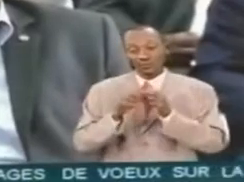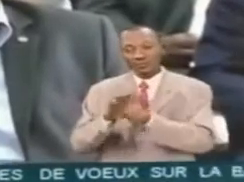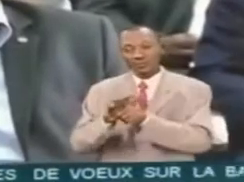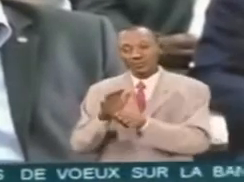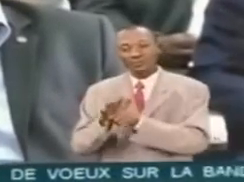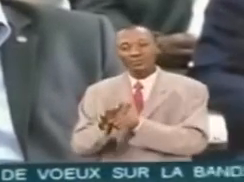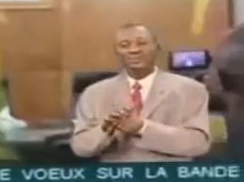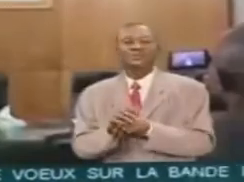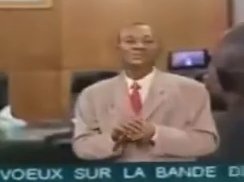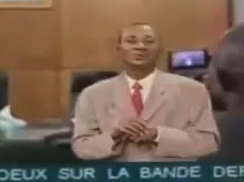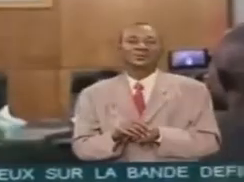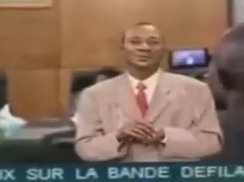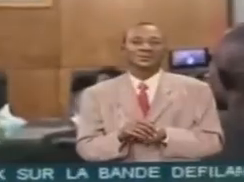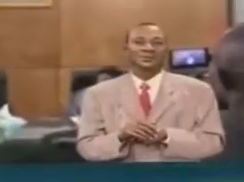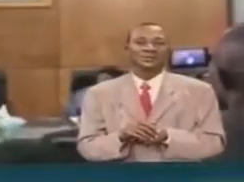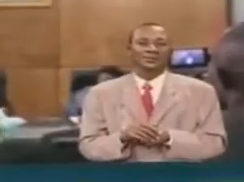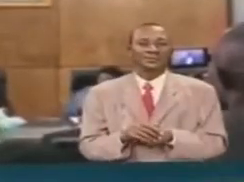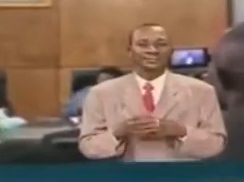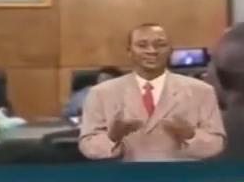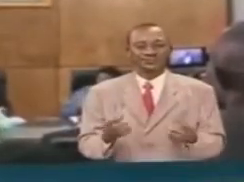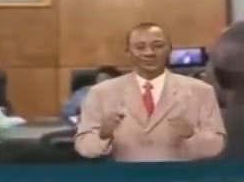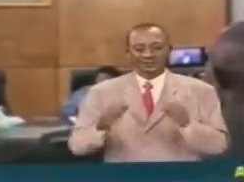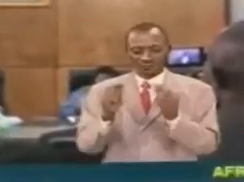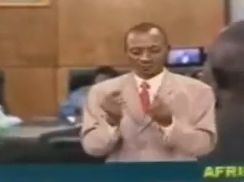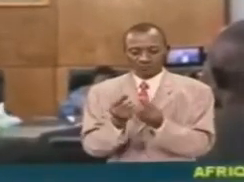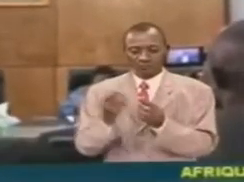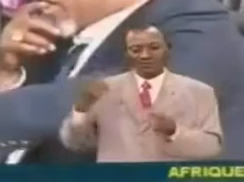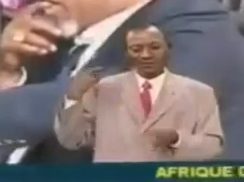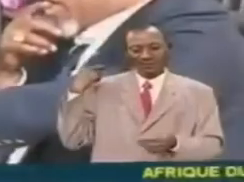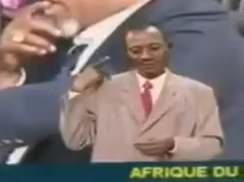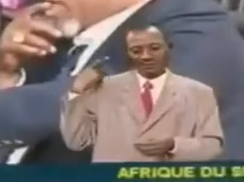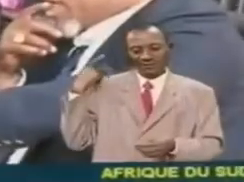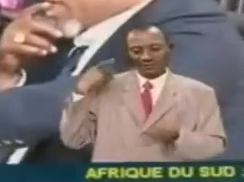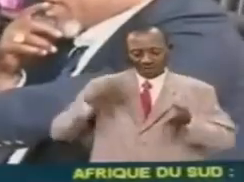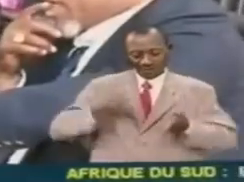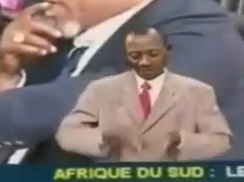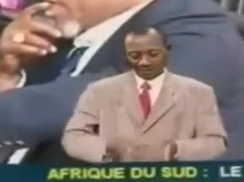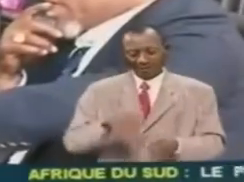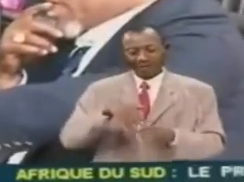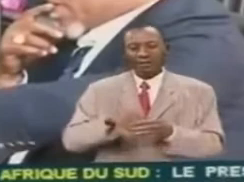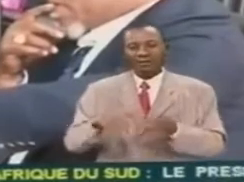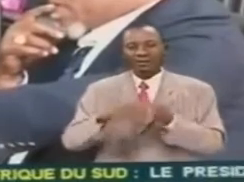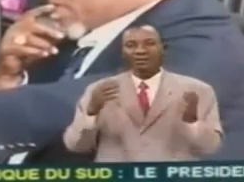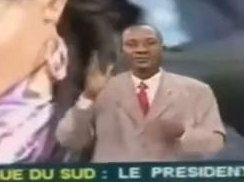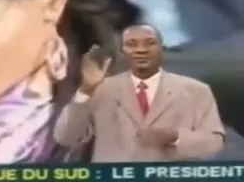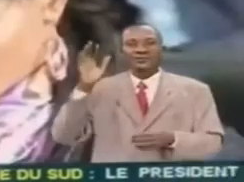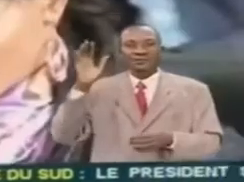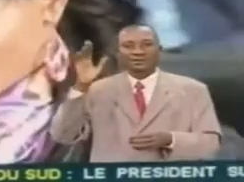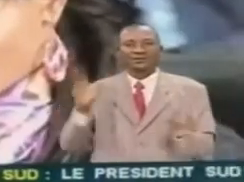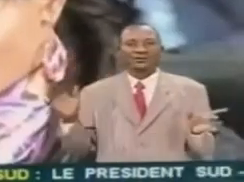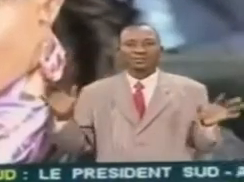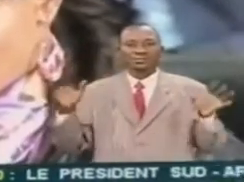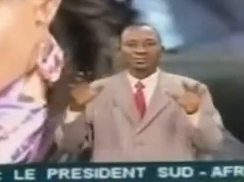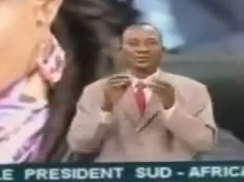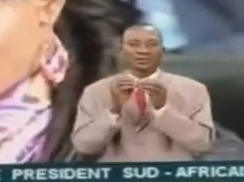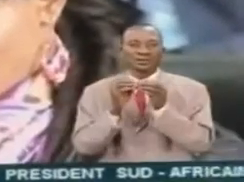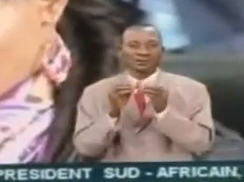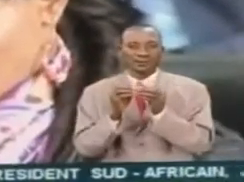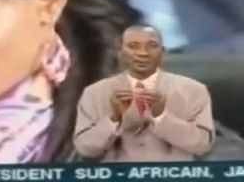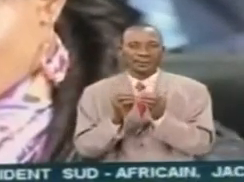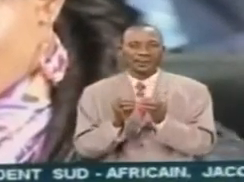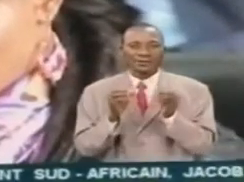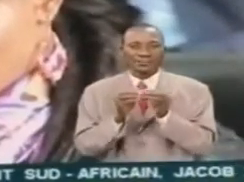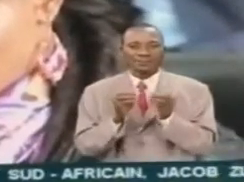naturellement l'ampleur, les caucus du député élu de Kinshasa a vite fait d'apporter sa contribution sur les tableaux de propositions